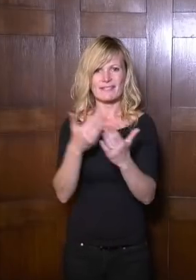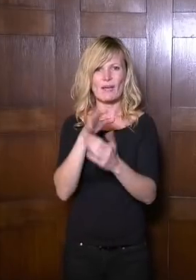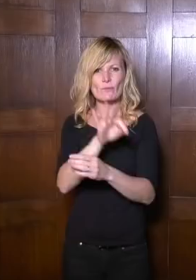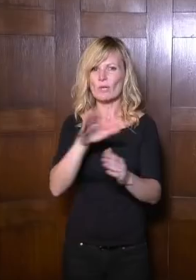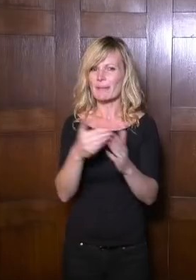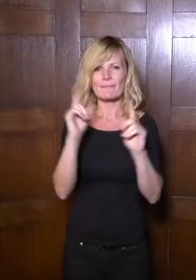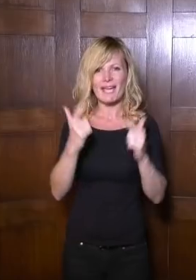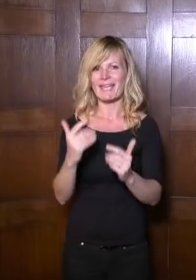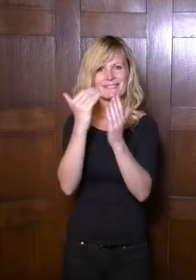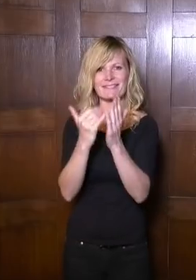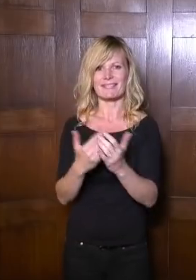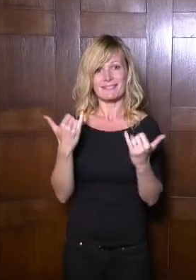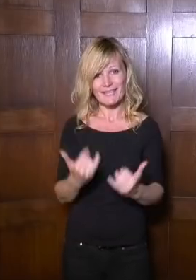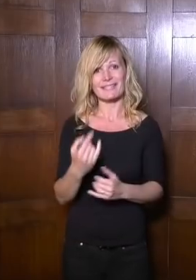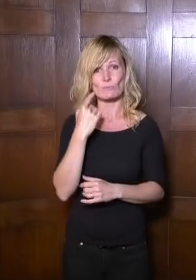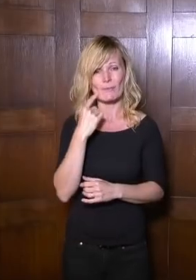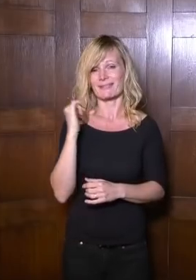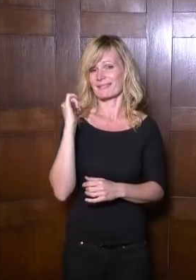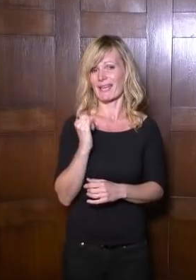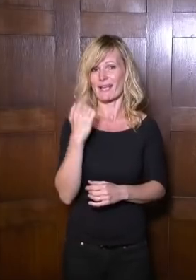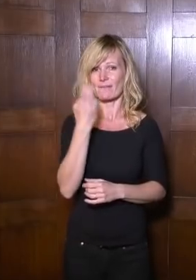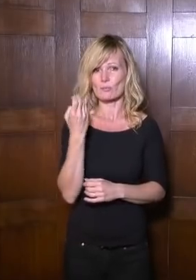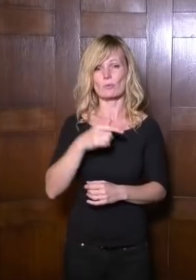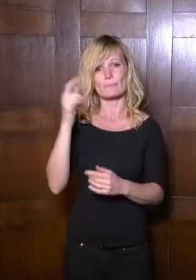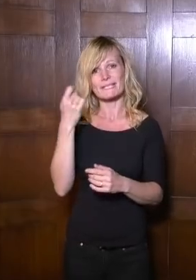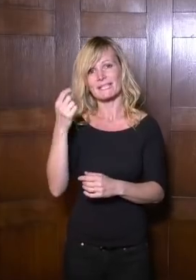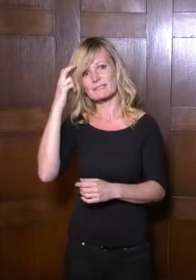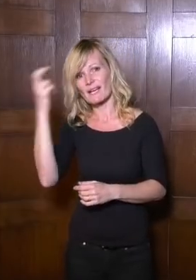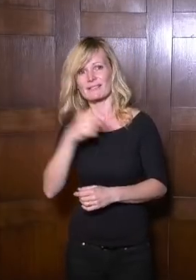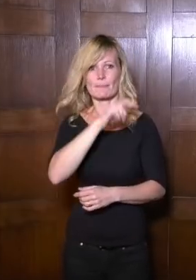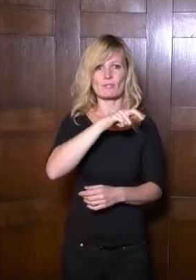Moment versuchen die Träger da über Betriebsräte, über Personalräte